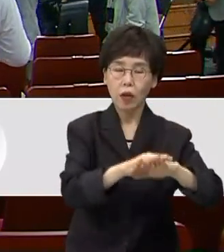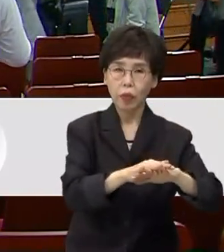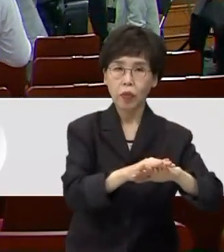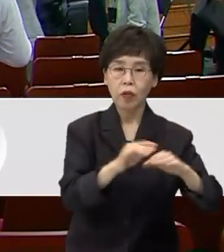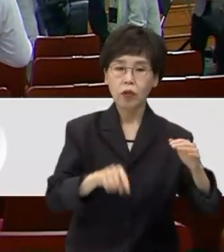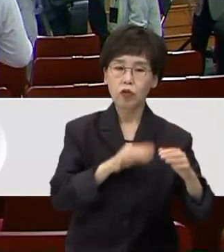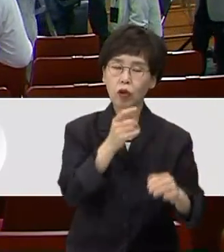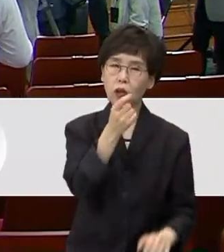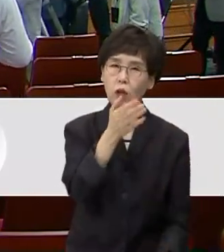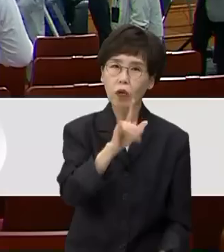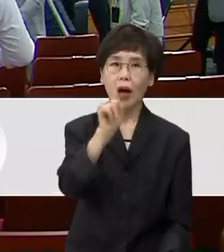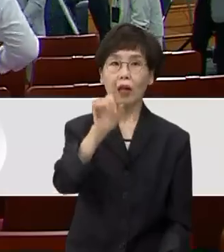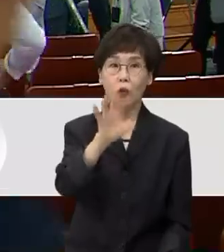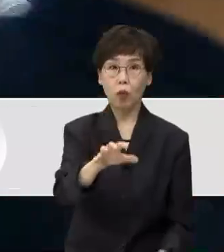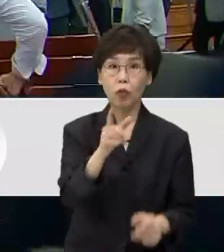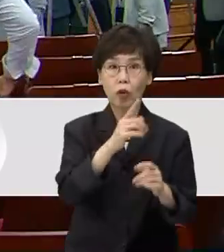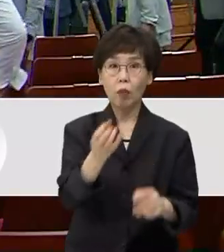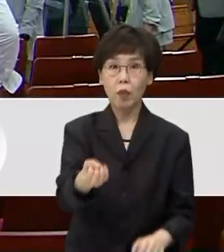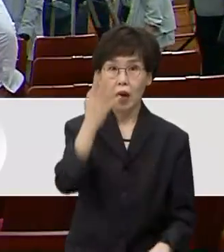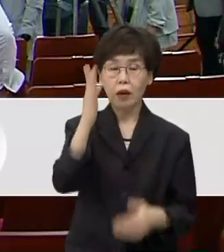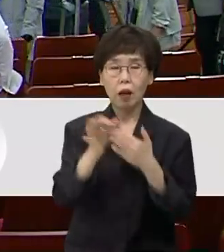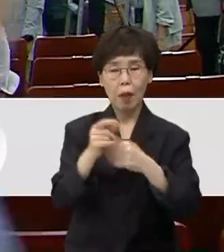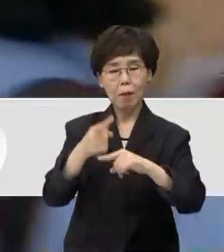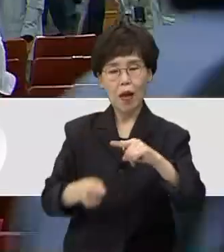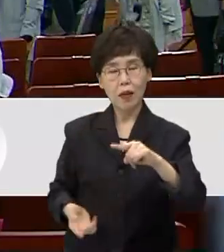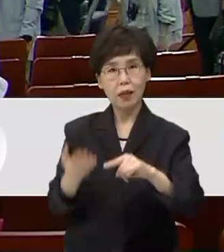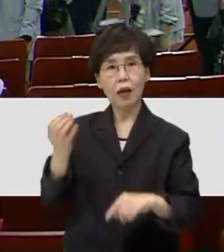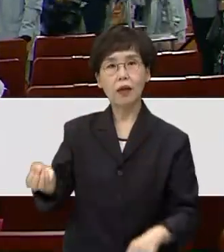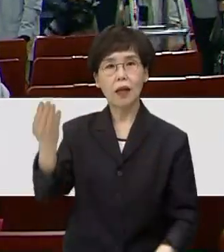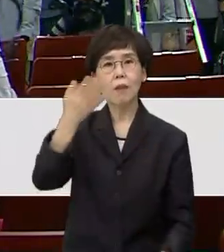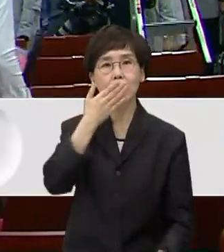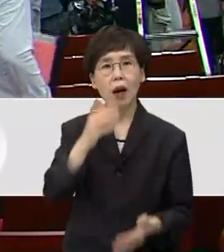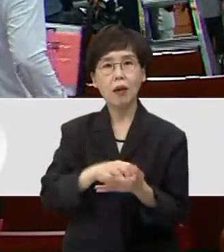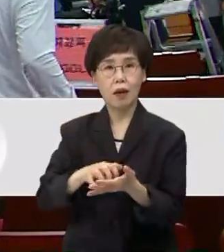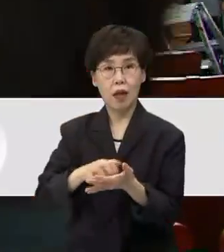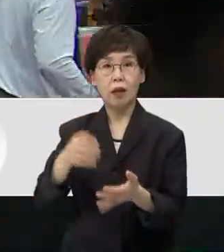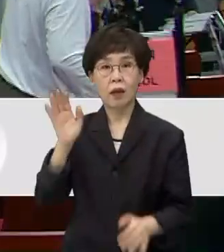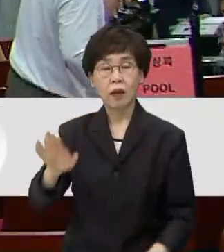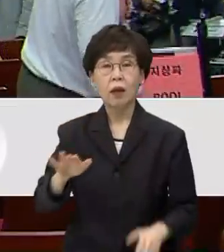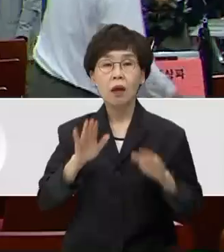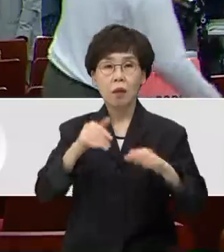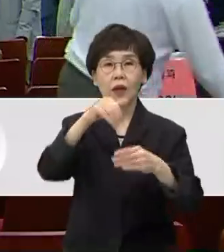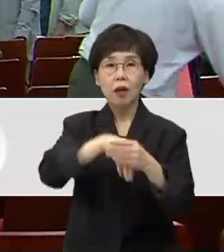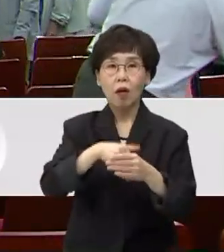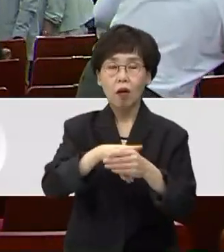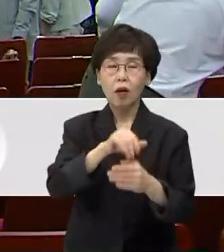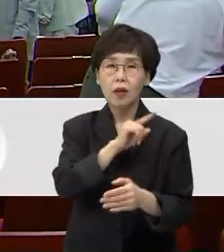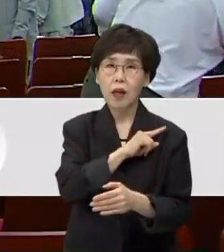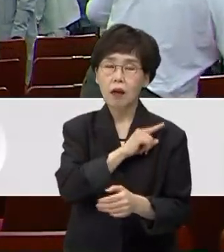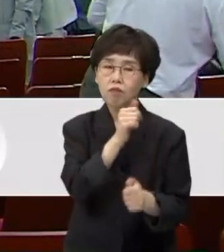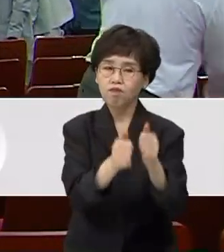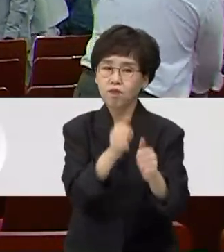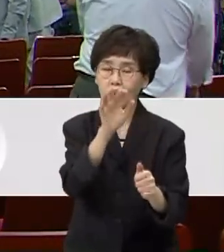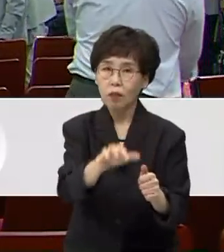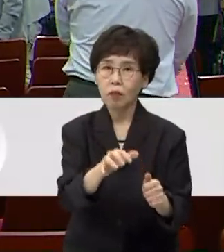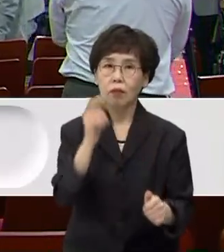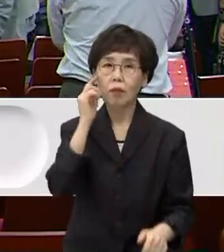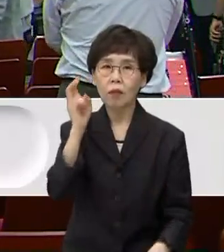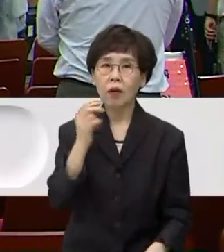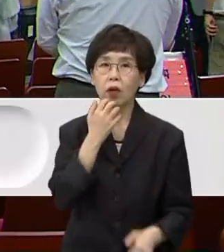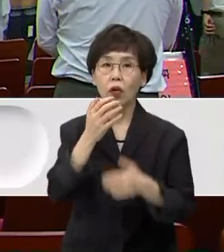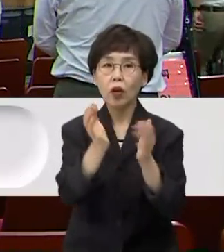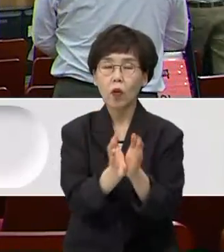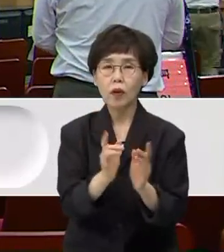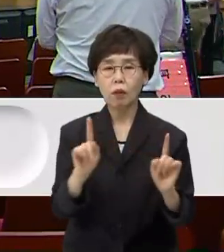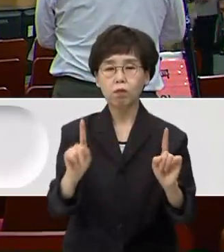가운데 최소 한 곳을 더 가져오면 과반 승리를 거둘 수 있다는 계산이었는데요. 이번 선거의 최대 승부처로 예상했던